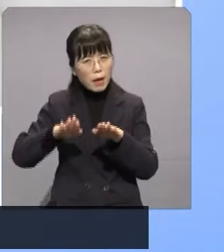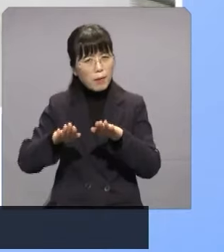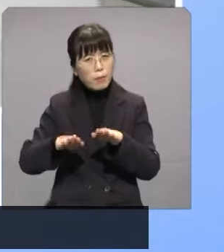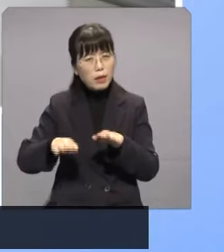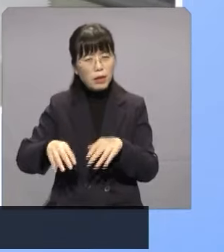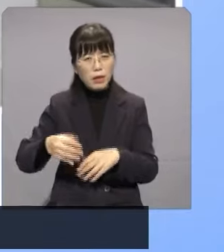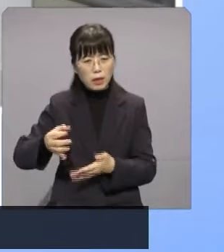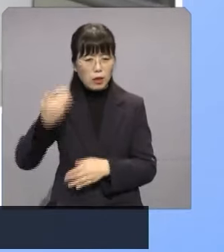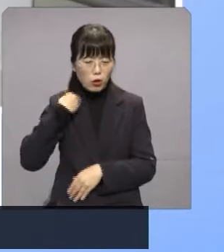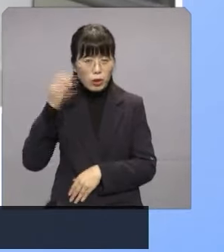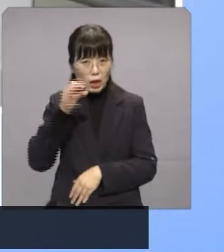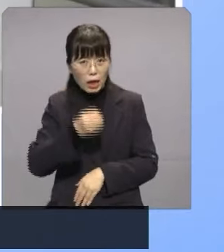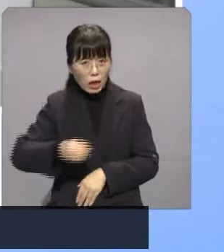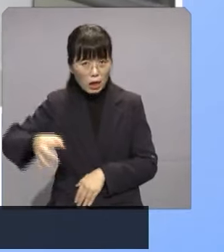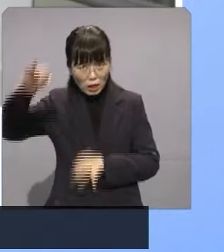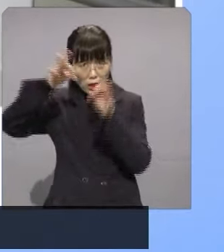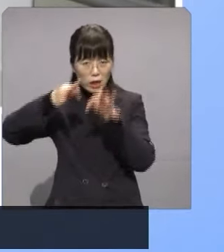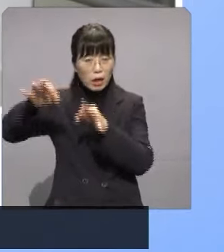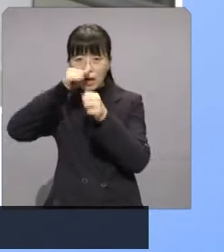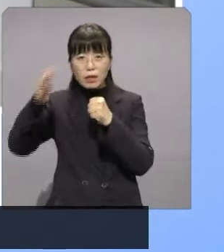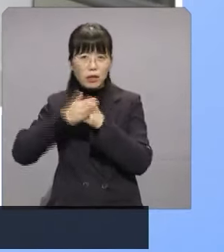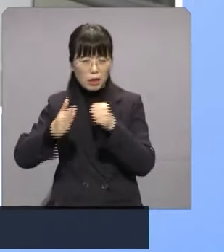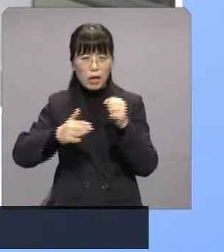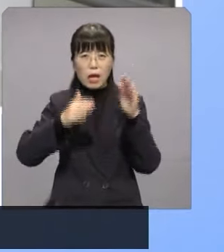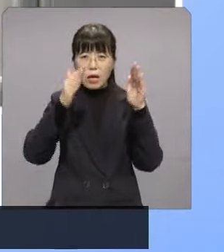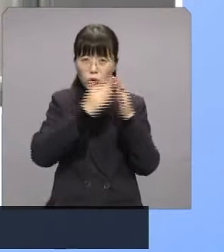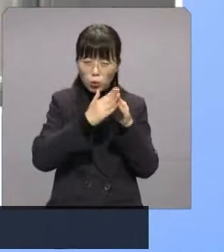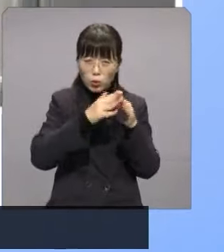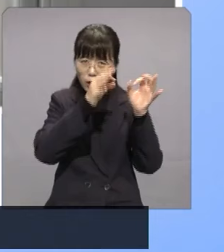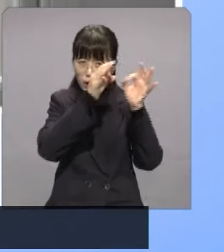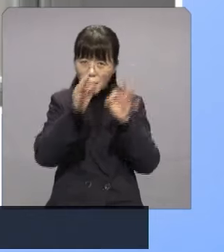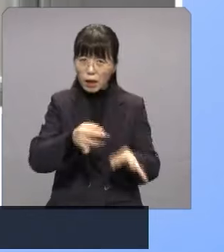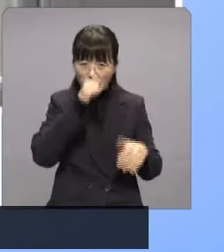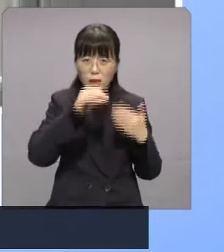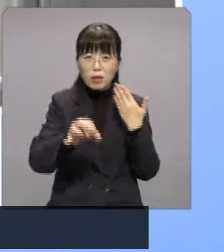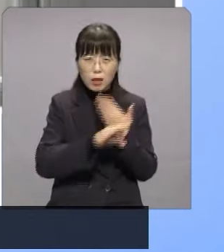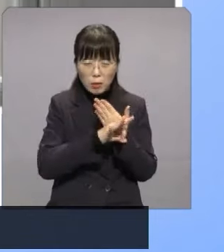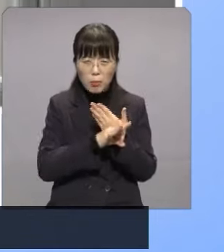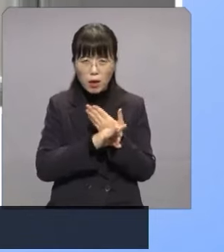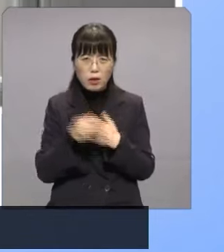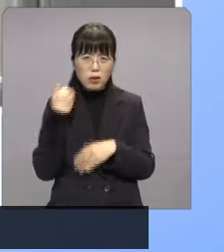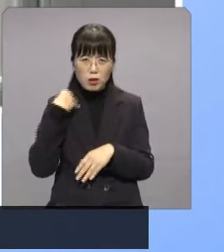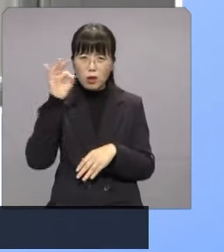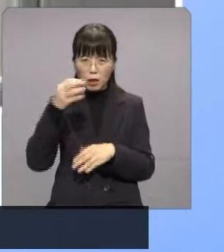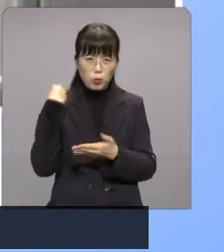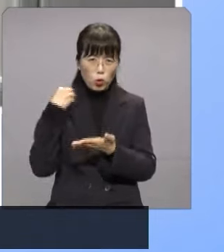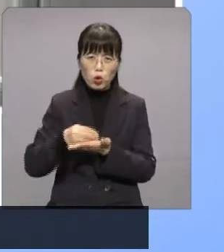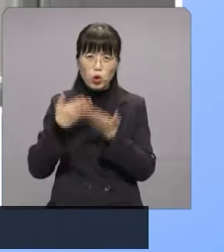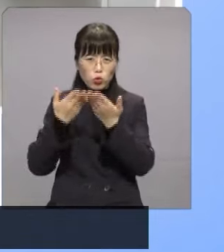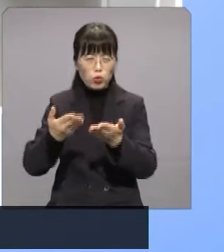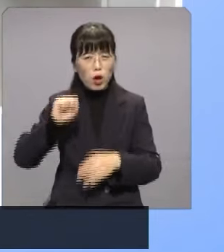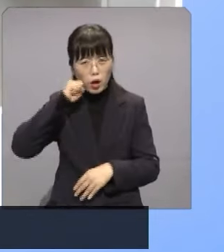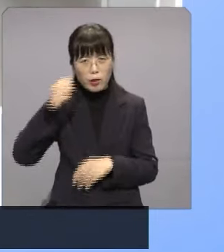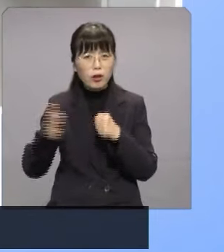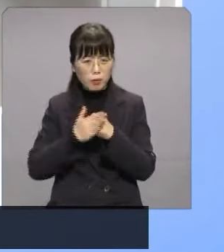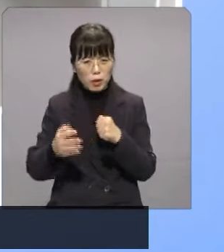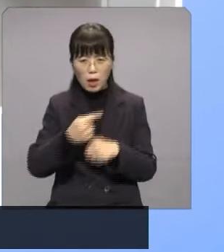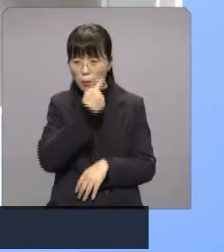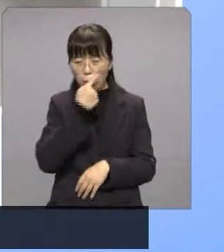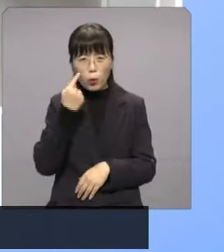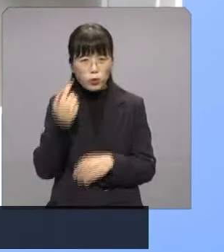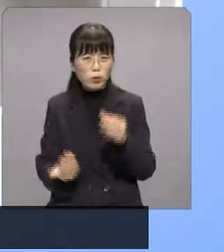대비 전세가 높기 때문에 예. 집값이 떨어질 경우에는 당연히 전세금을 돌려줄 수 없는 문제가 발생하기 때문에 인천 이렇게 비율이